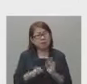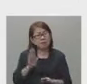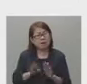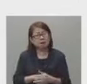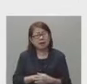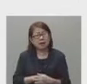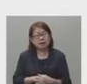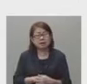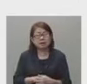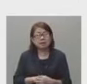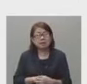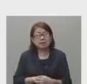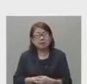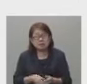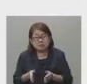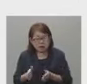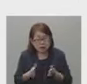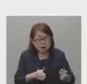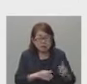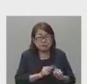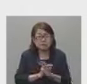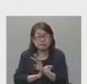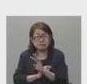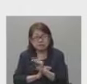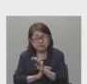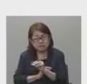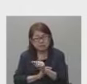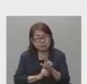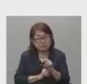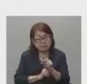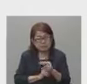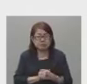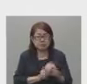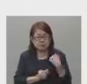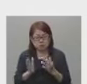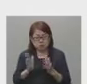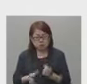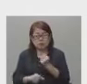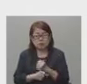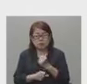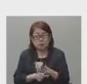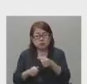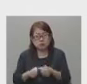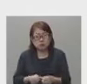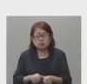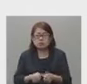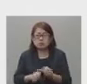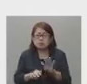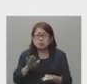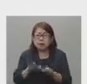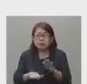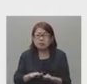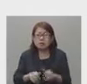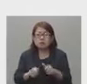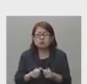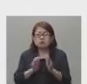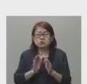านีทั่วประเทศแต่ละสถานีจะมีหน่วยย่อยๆคอยปฏิบัติการมีเจ้าหน้าที่เฉลี่ยสถานี